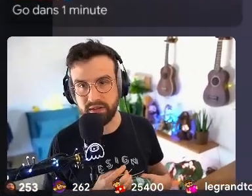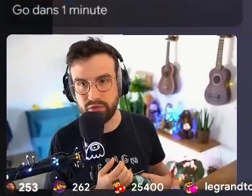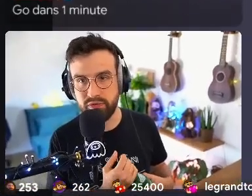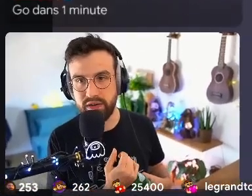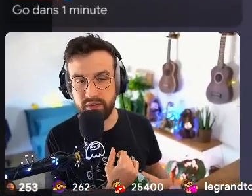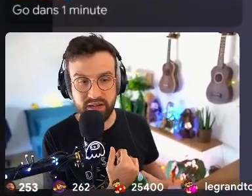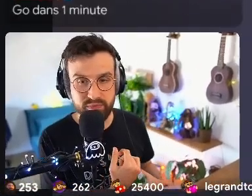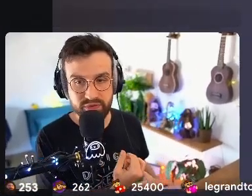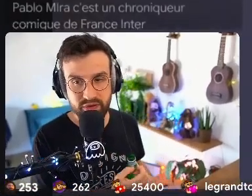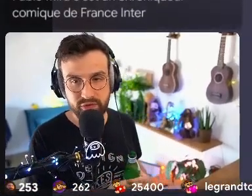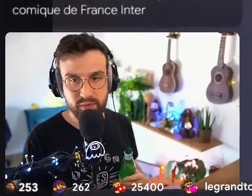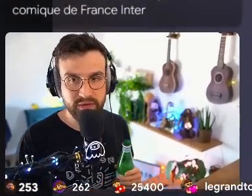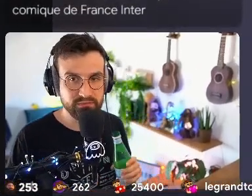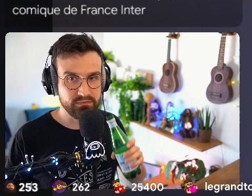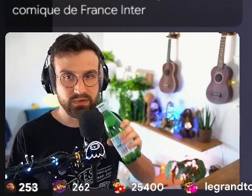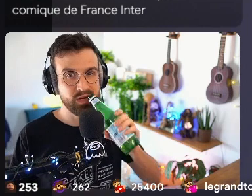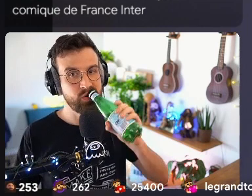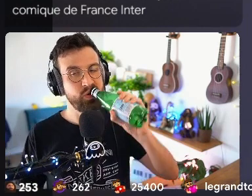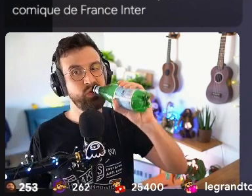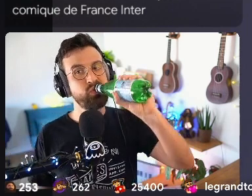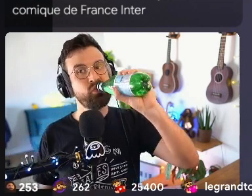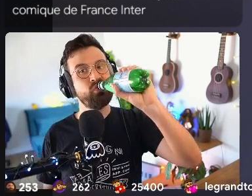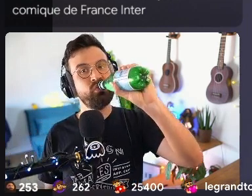Toujours personne n'a trouvé le rébut. Non, je crois pas.